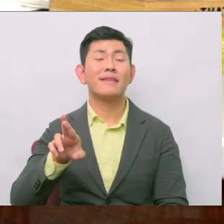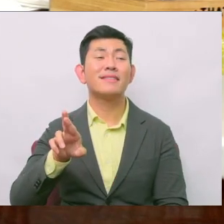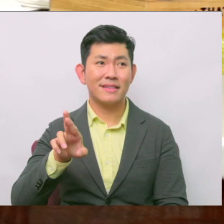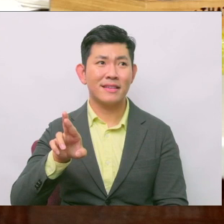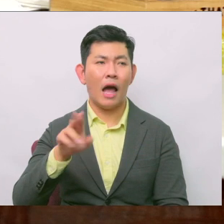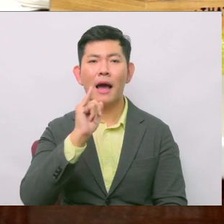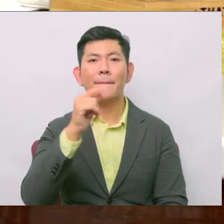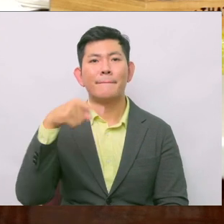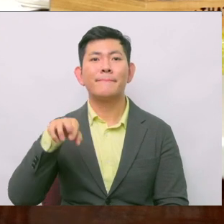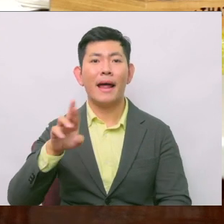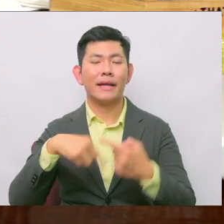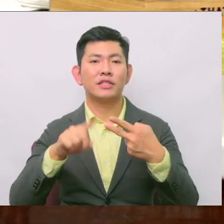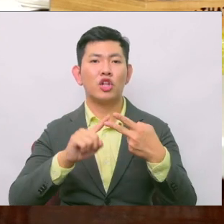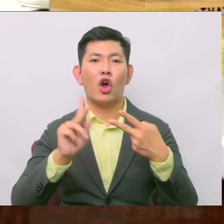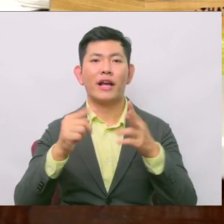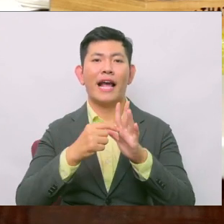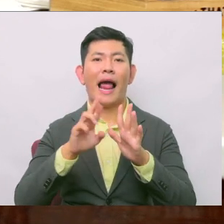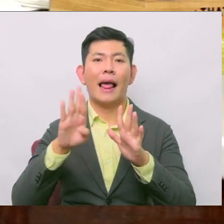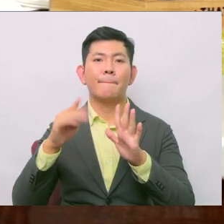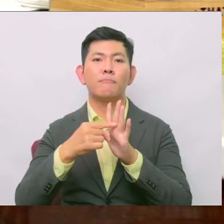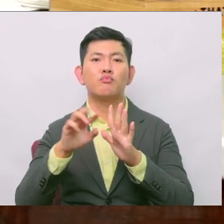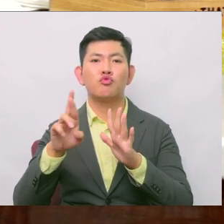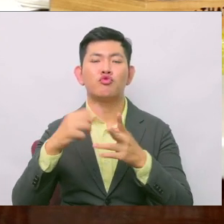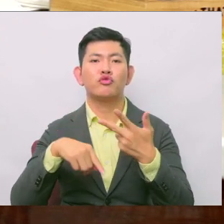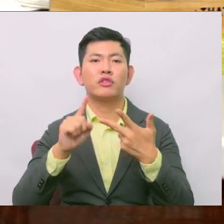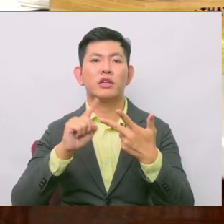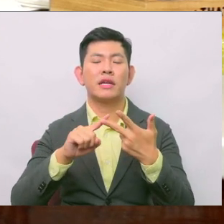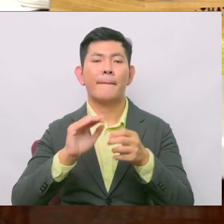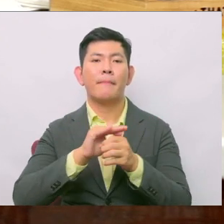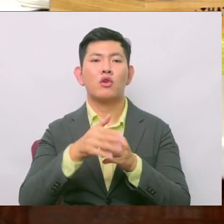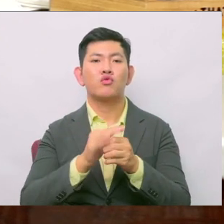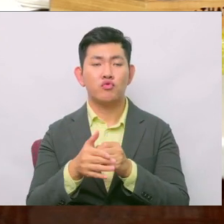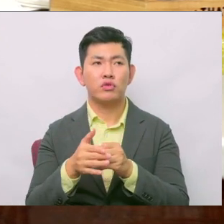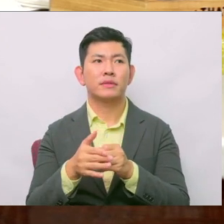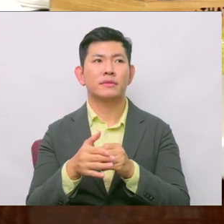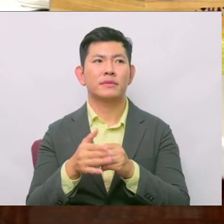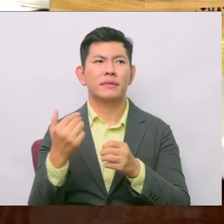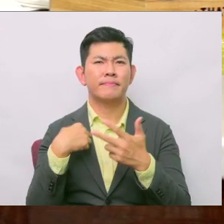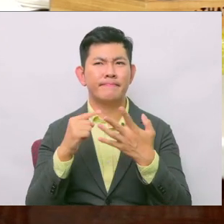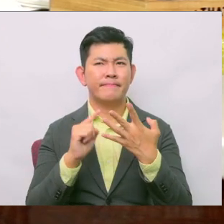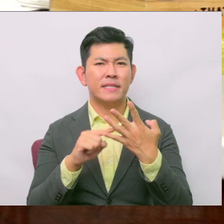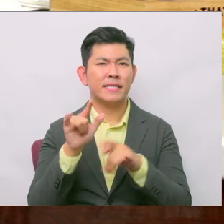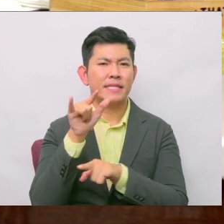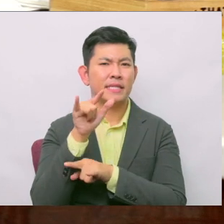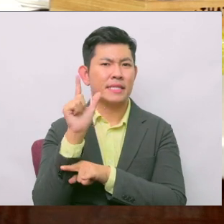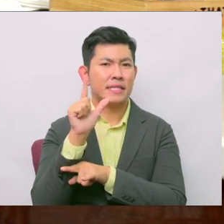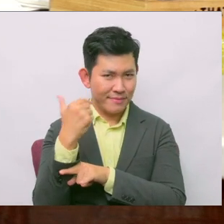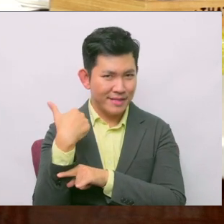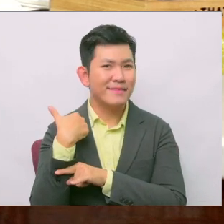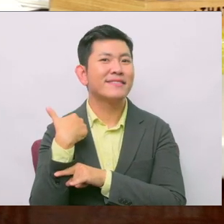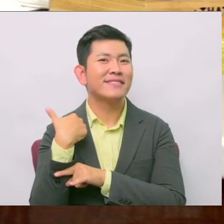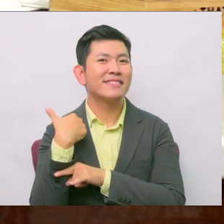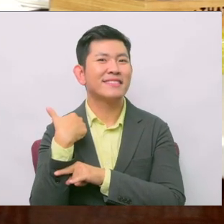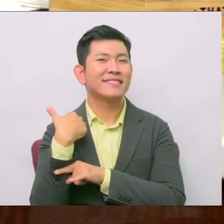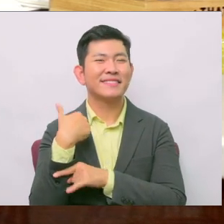กระมูล ใช่ค่ะ แล้วก็ของมะกรูดเนาะแล้วก็กลิ่นขมิ้นก็ชัดเหมือนกันเน า ะ ชัดอยู่ค่ะ นะคะ